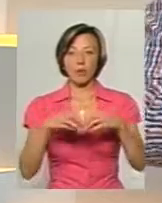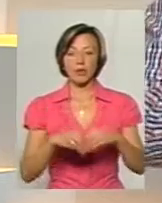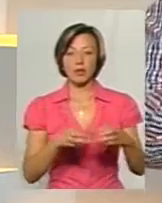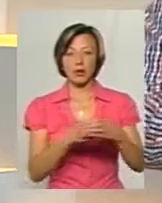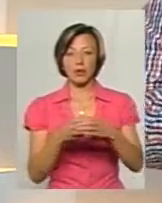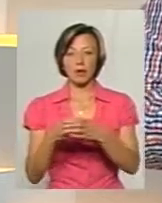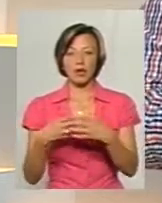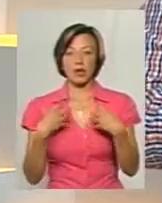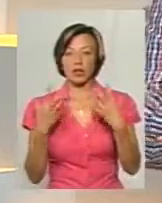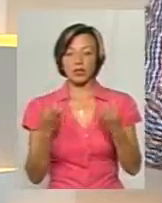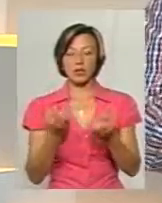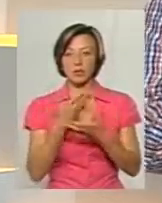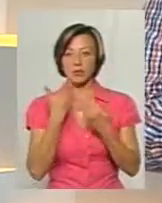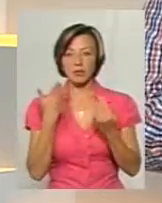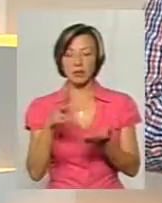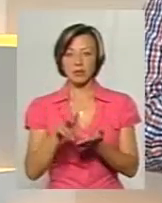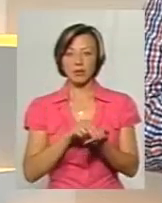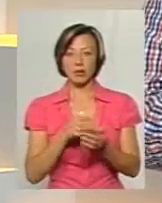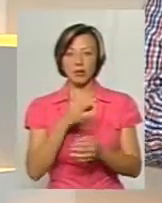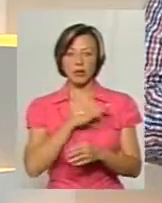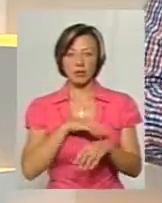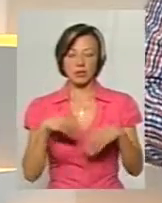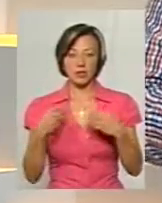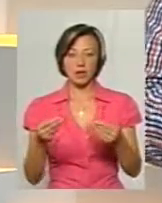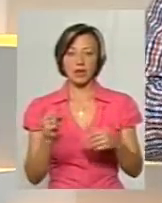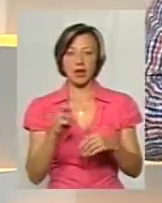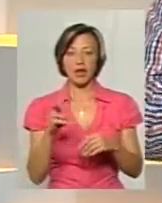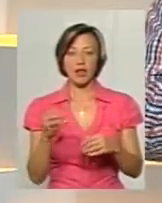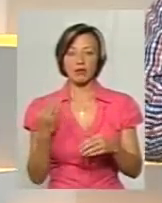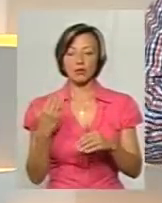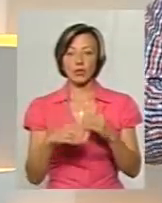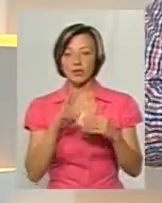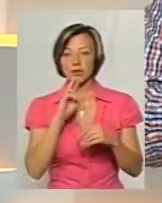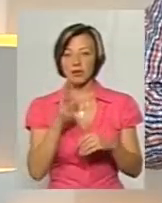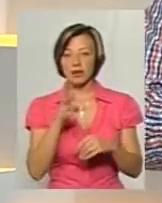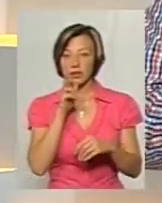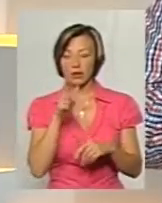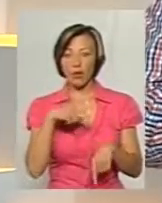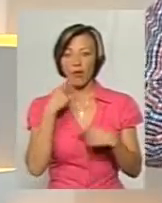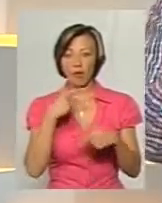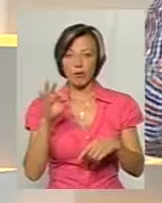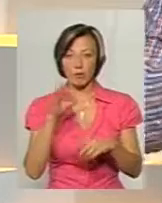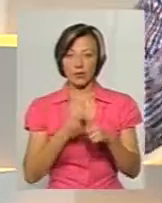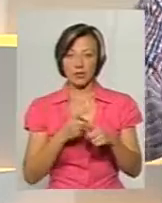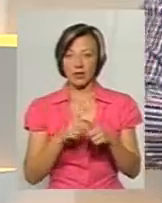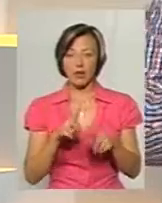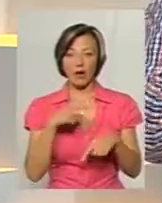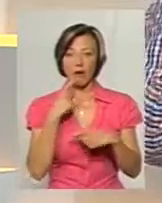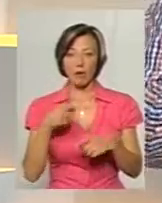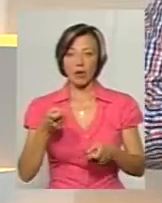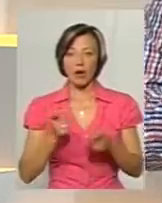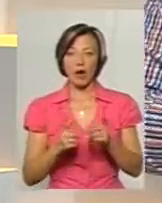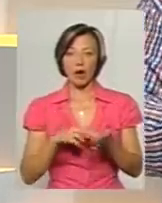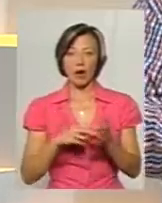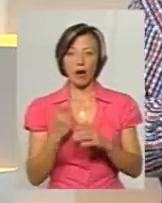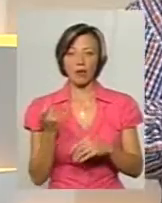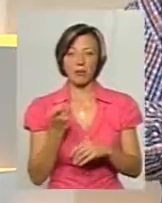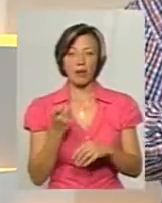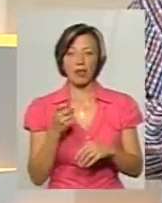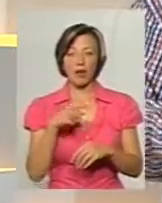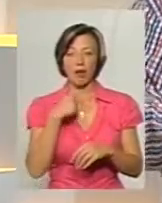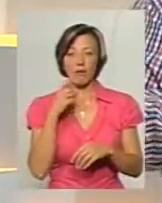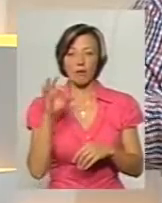Я ще не бачив жодного прикладу, що воно щось користь дало. Але ми вже 2-3 роки про це говоримо. Ми не говоримо про реальну економіку, ми не